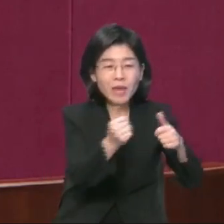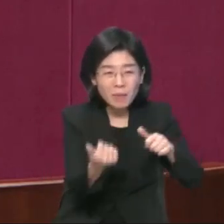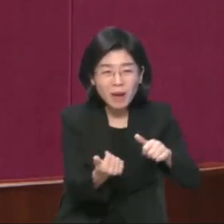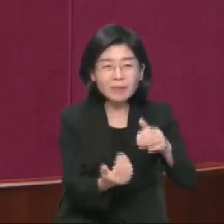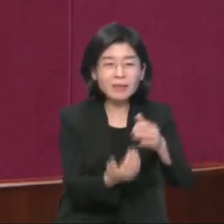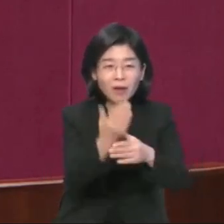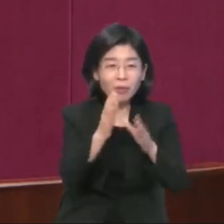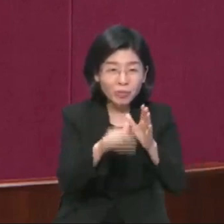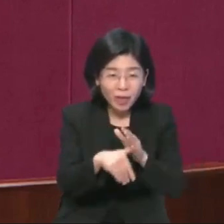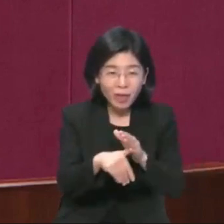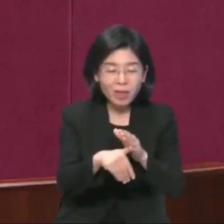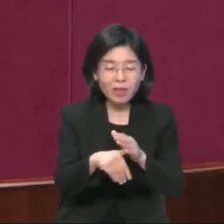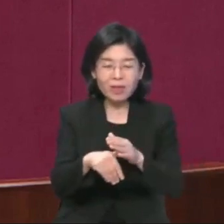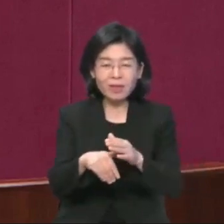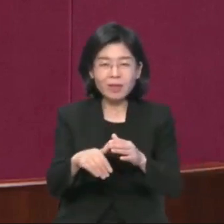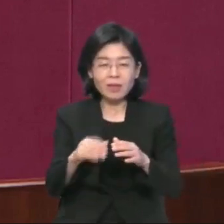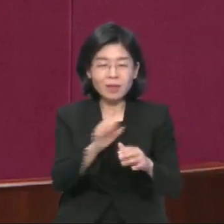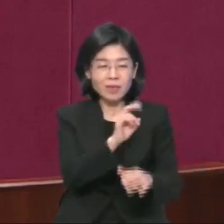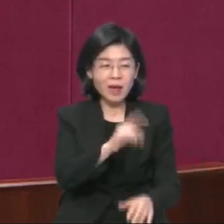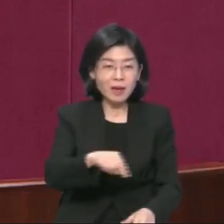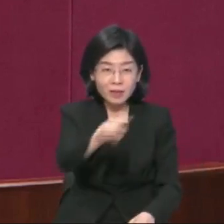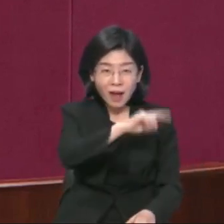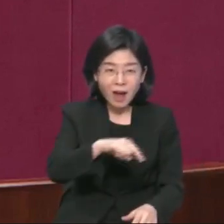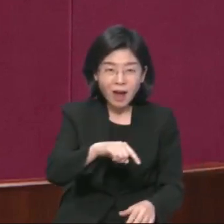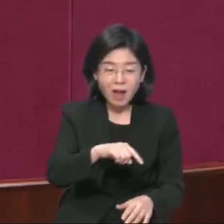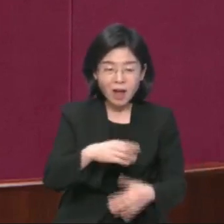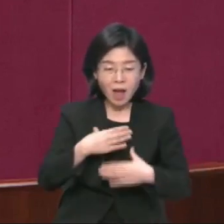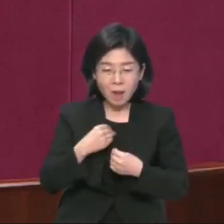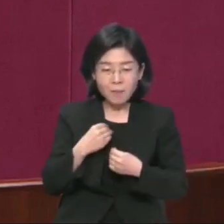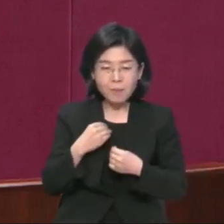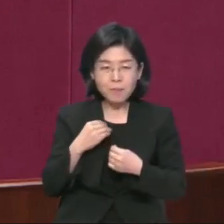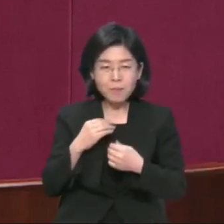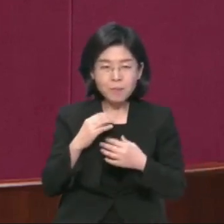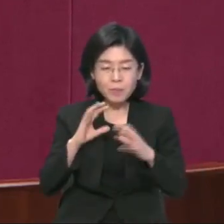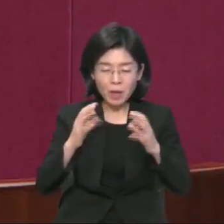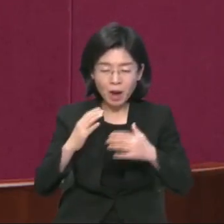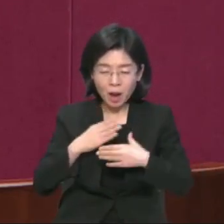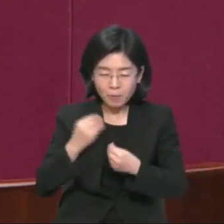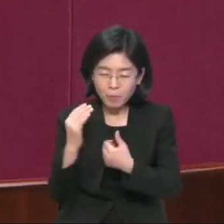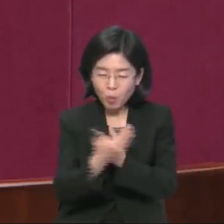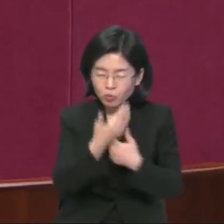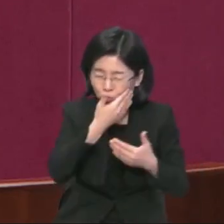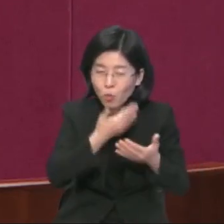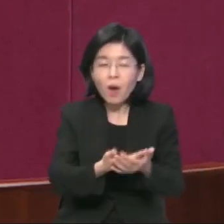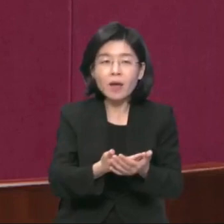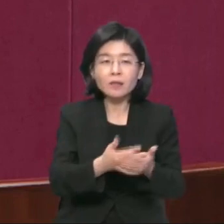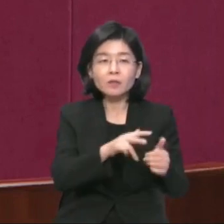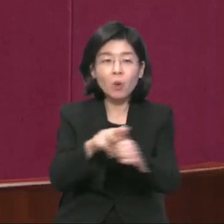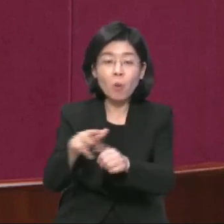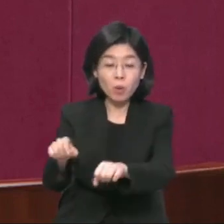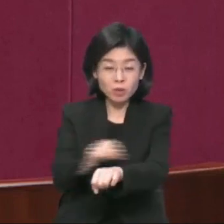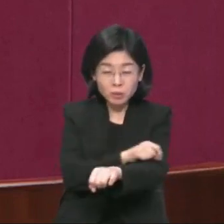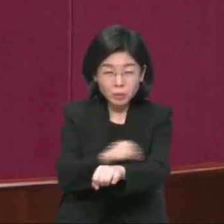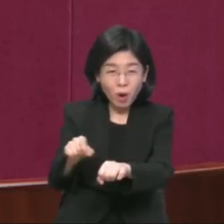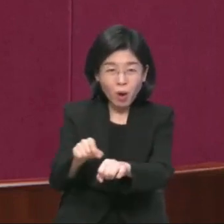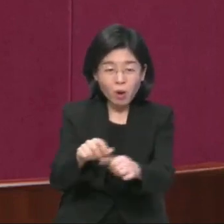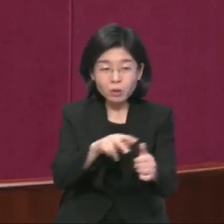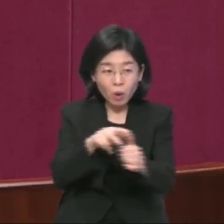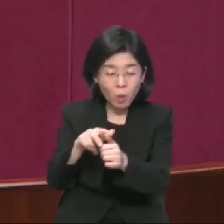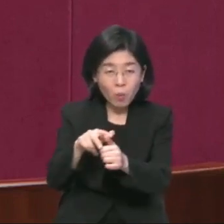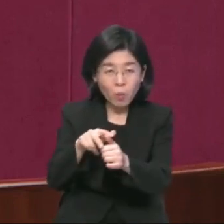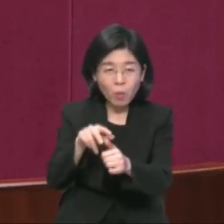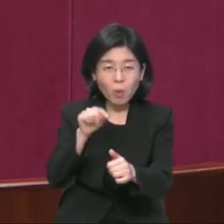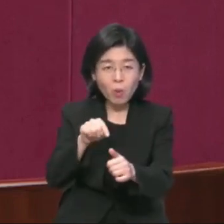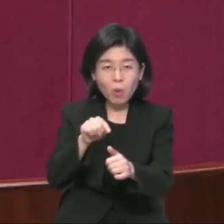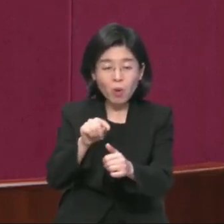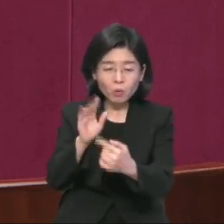때 야당에서는 안보에서 가장 중요한 SI 정보, 즉 절대 노출해서는